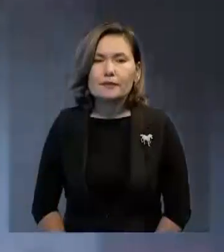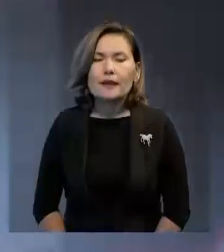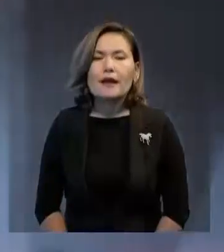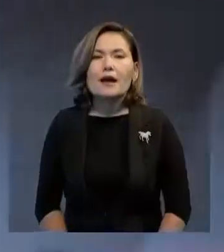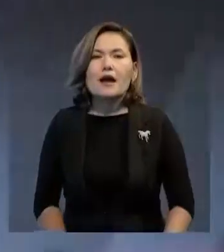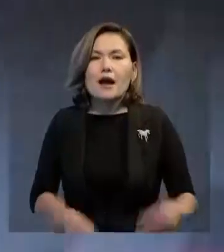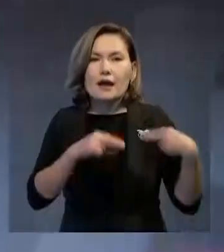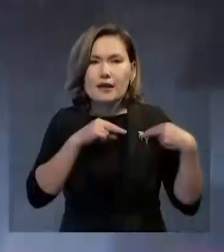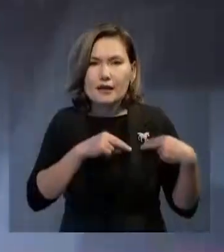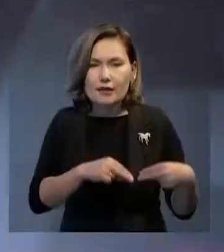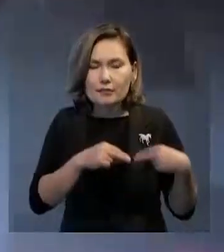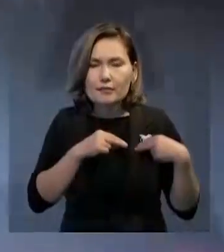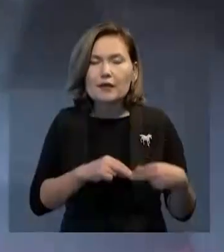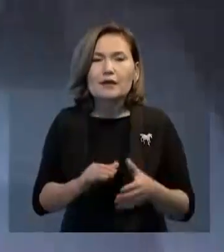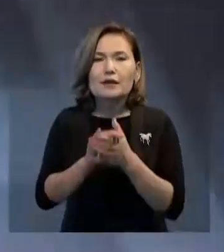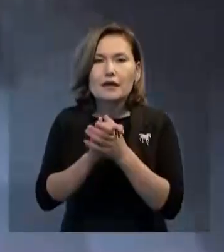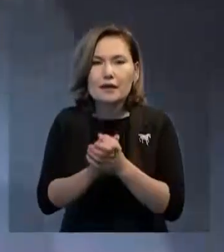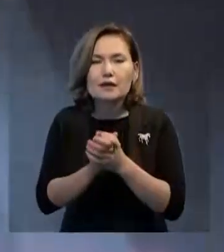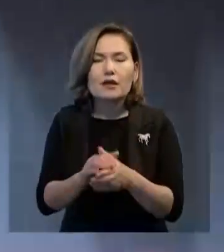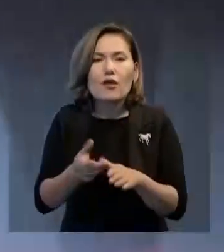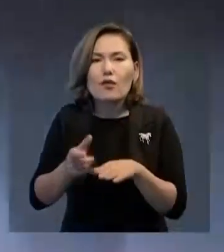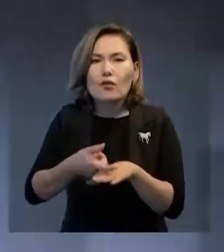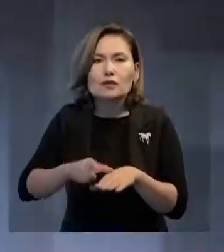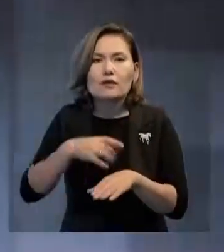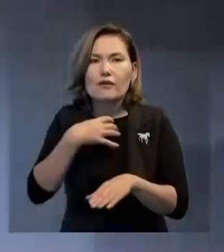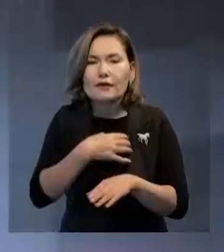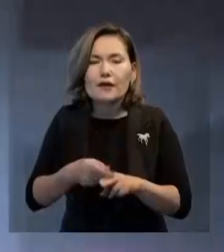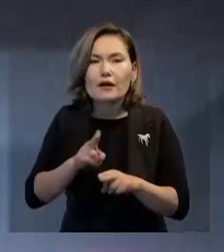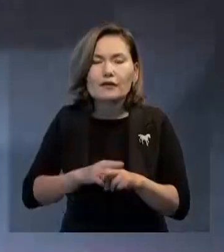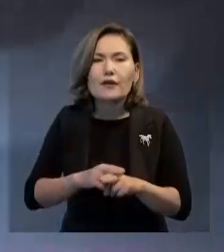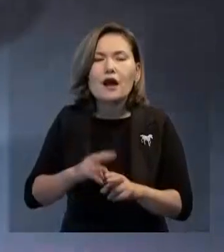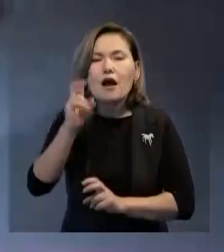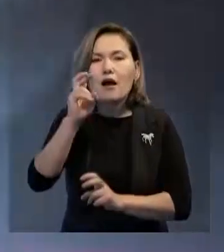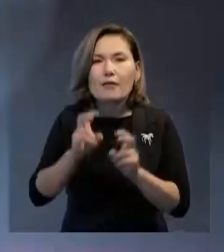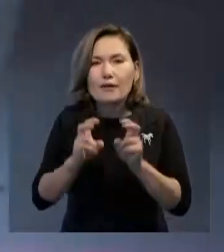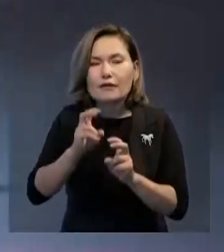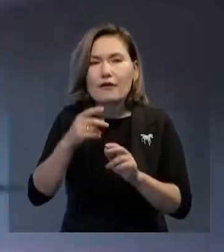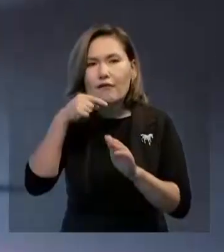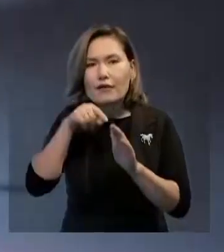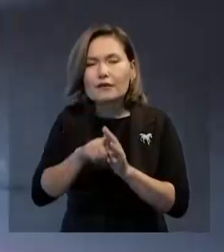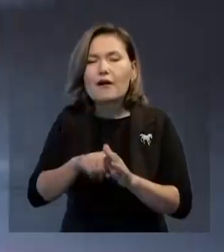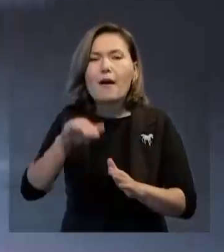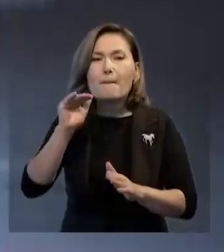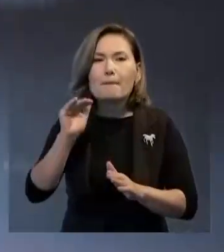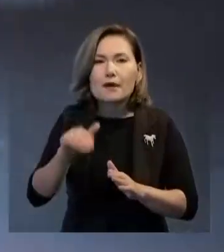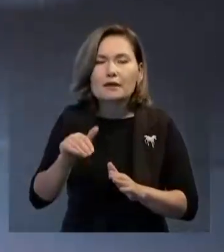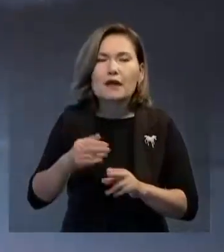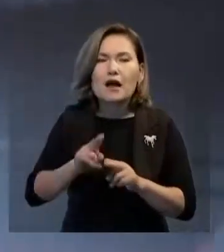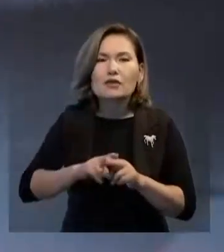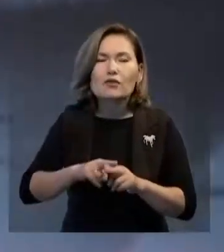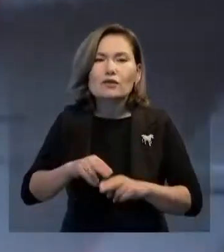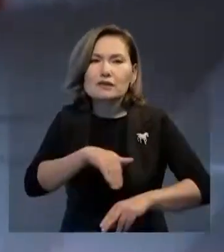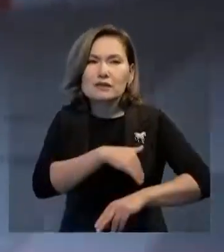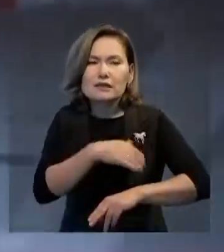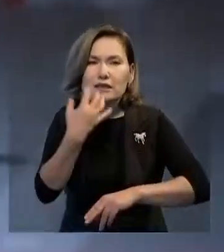Еңбек пен елдік егіз ұғым. Жетіға жер астында көмір қазып немесе мыңдаған градустықта болат балқытып мемлекеттің дамуына маңдай